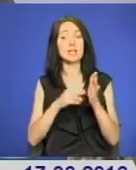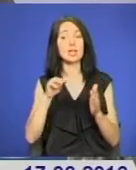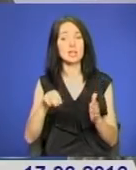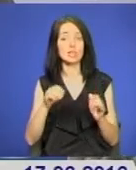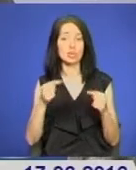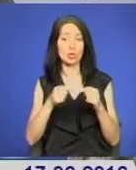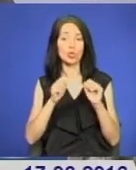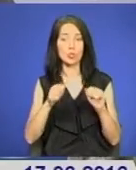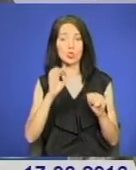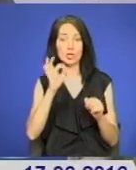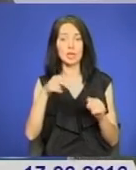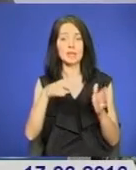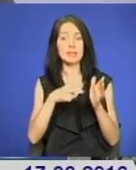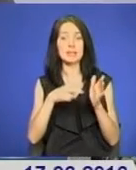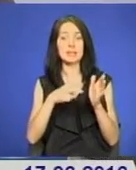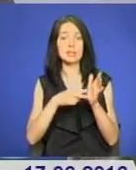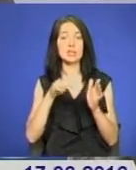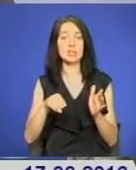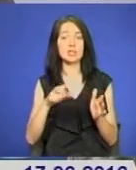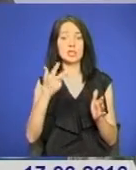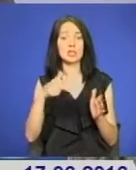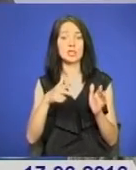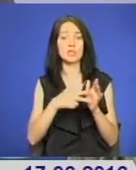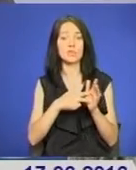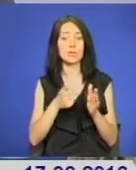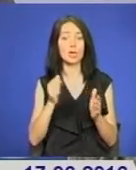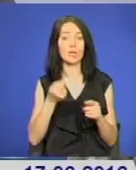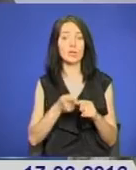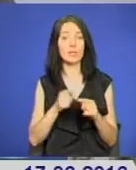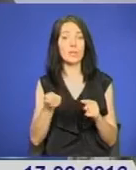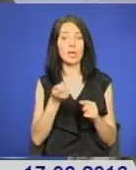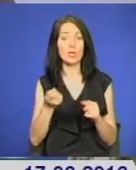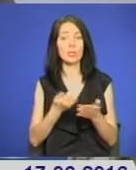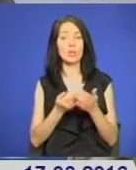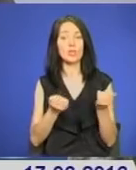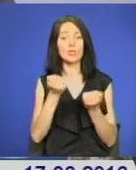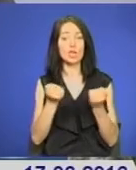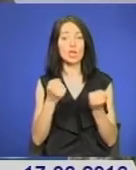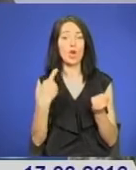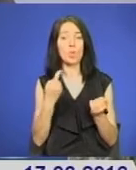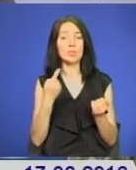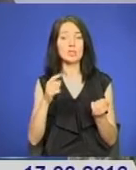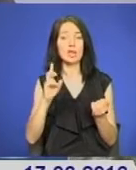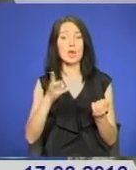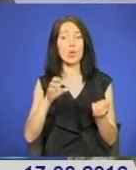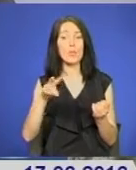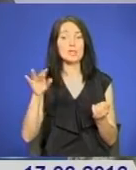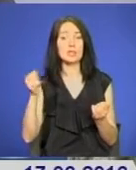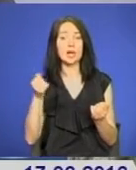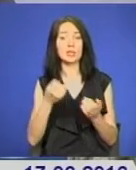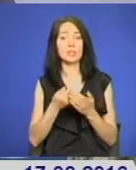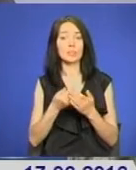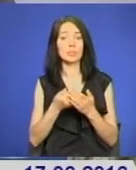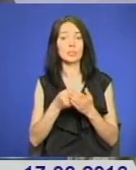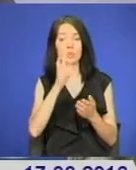можу сказати 7 тисяч 38 гривень – це саме мінімум. Наприклад, водії в обласному комісаріаті отримують порядка 7 тисяч